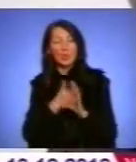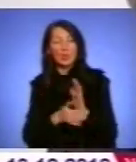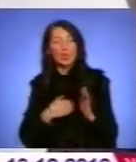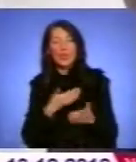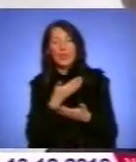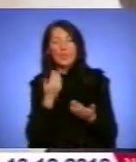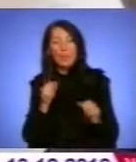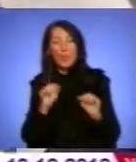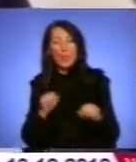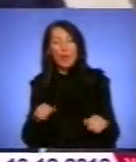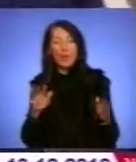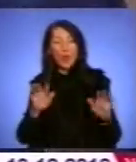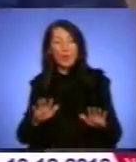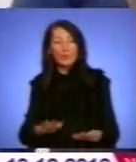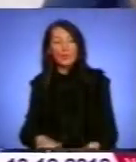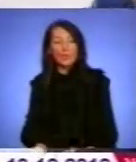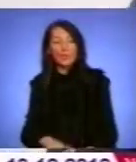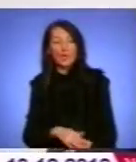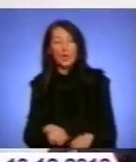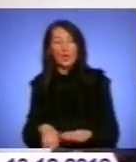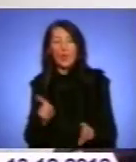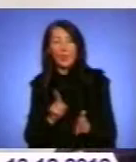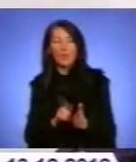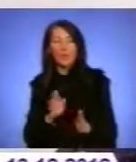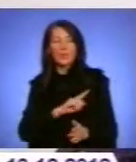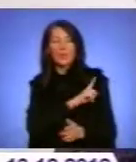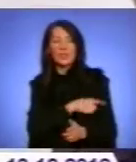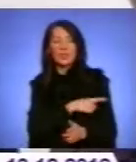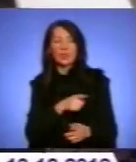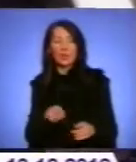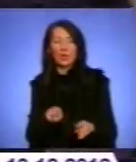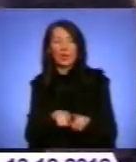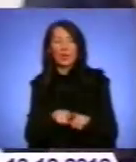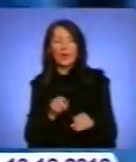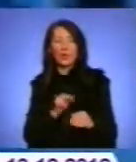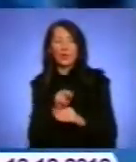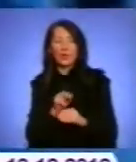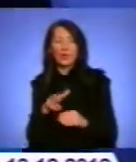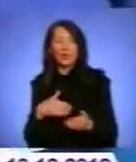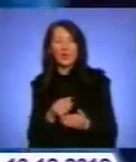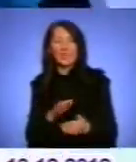права опускати руки, я повинна бути сильною. І я, між іншим, цьому вчу своїх дітей.